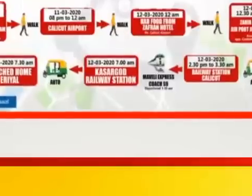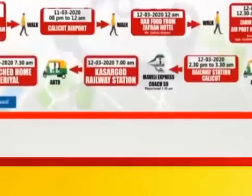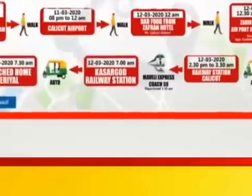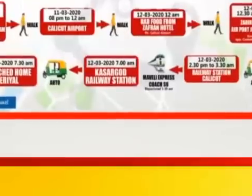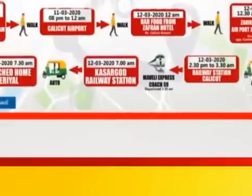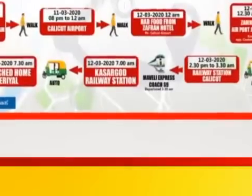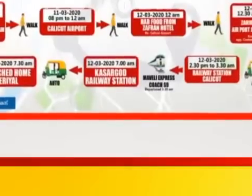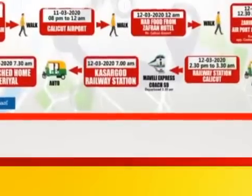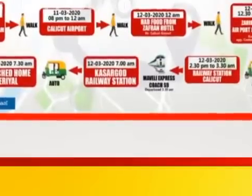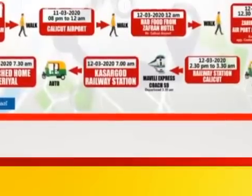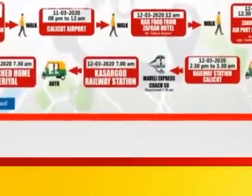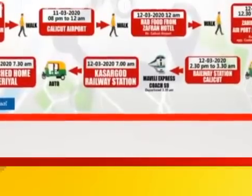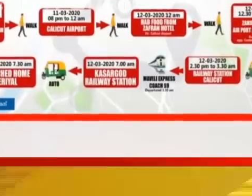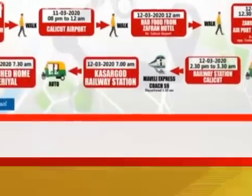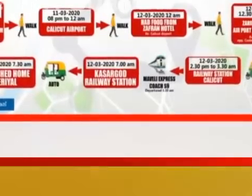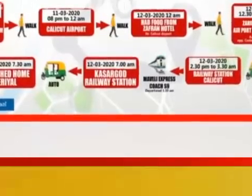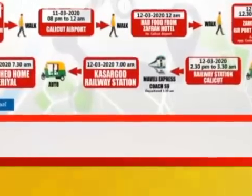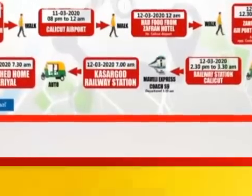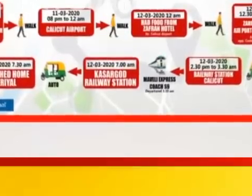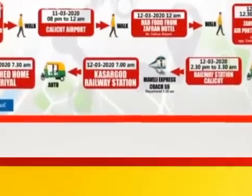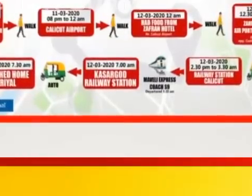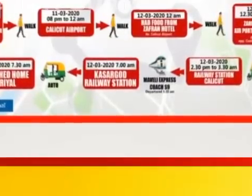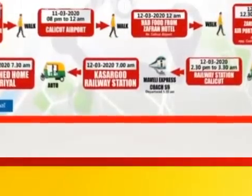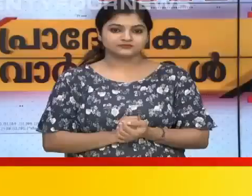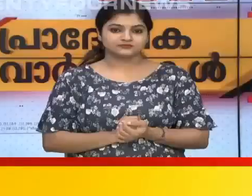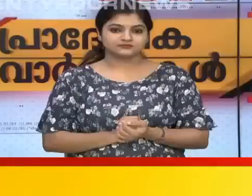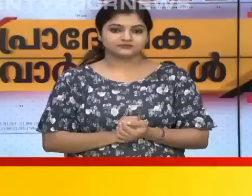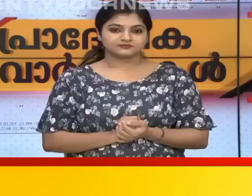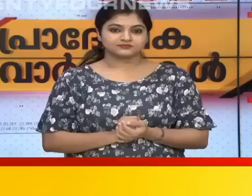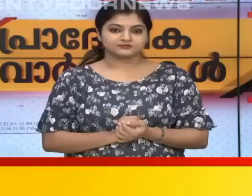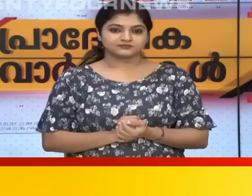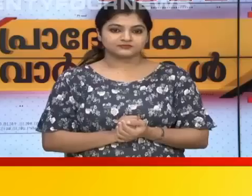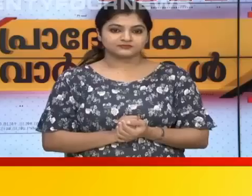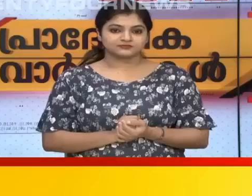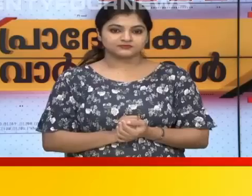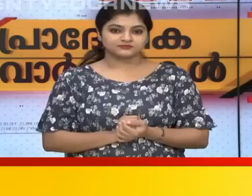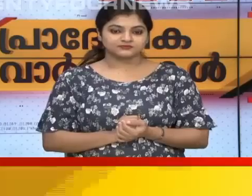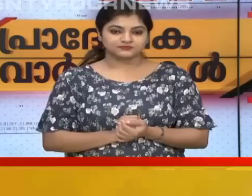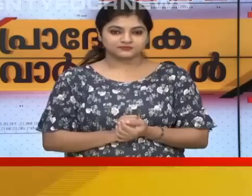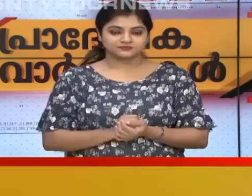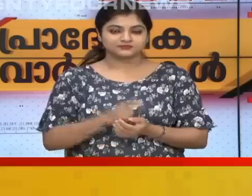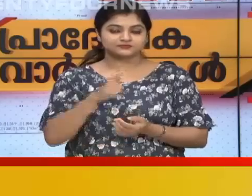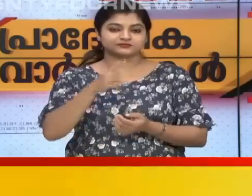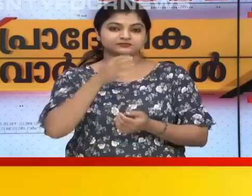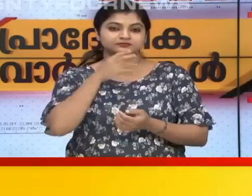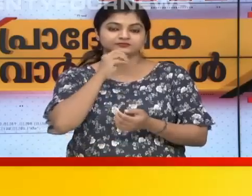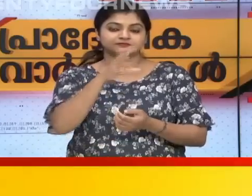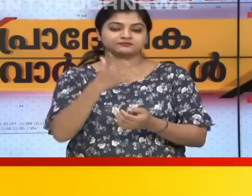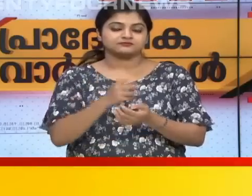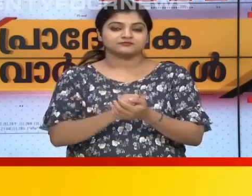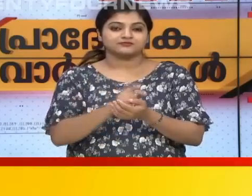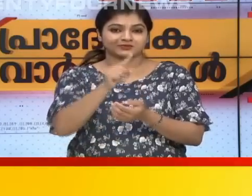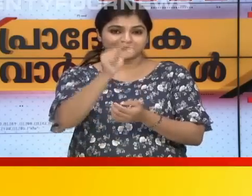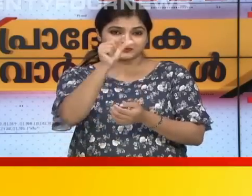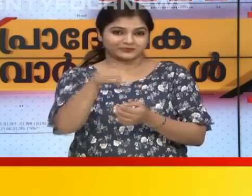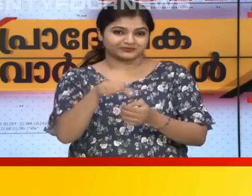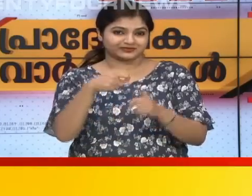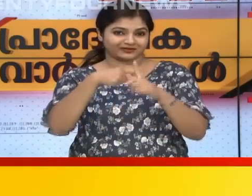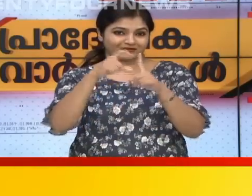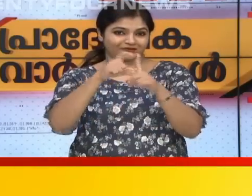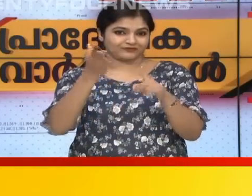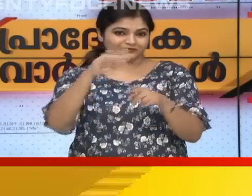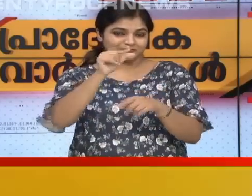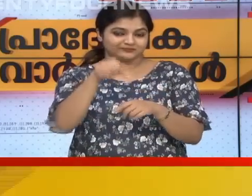അത് സംബന്ധിച്ച വിവരങ്ങൾ എന്തൊക്കെയാണ് ദീപക്? ഇതിൽ പ്രജിൻ, ഏറ്റവും പ്രധാനപ്പെട്ട കാര്യം ഇയാൾ ആദ്യം തന്നെ ജില്ലാ അധികൃതർക്കും